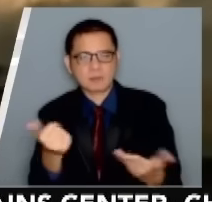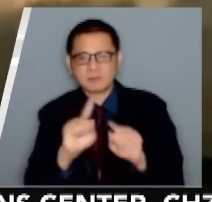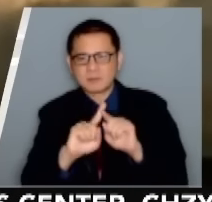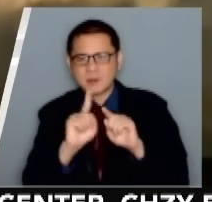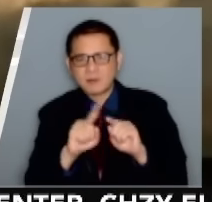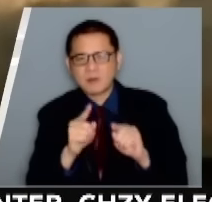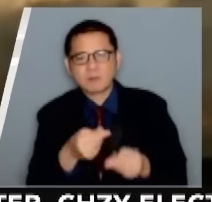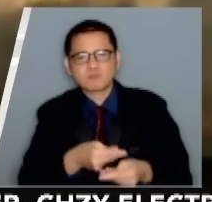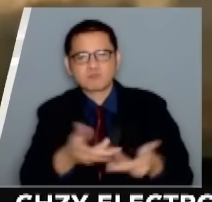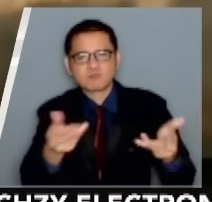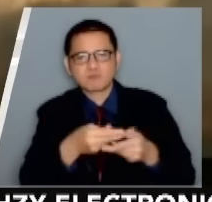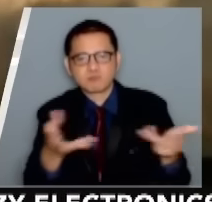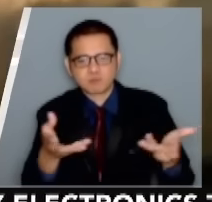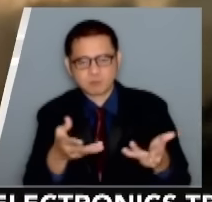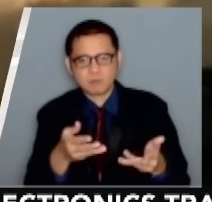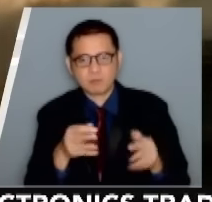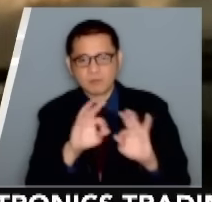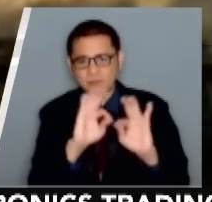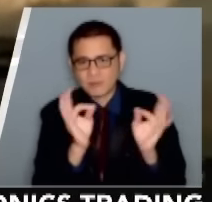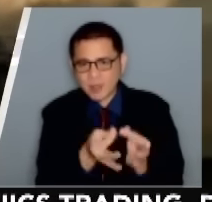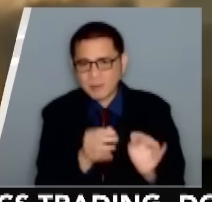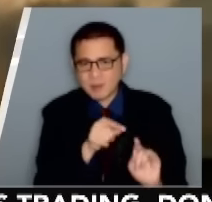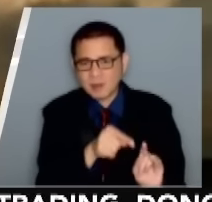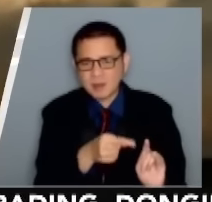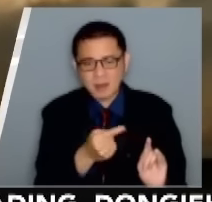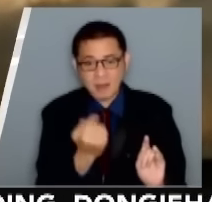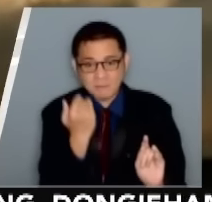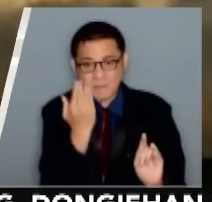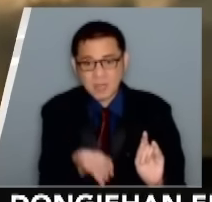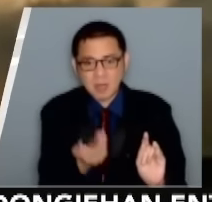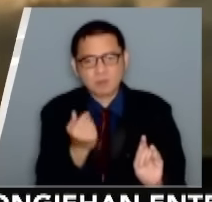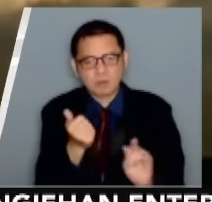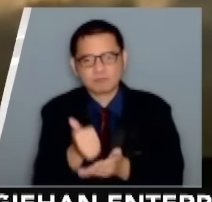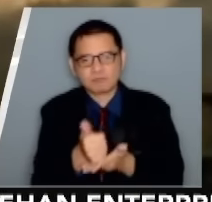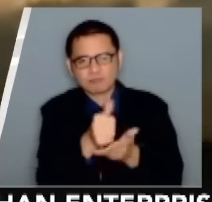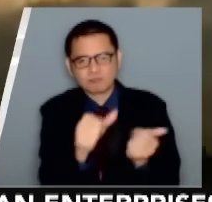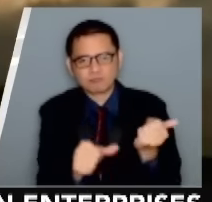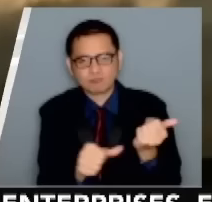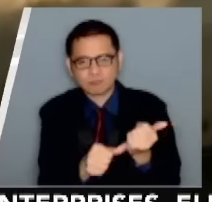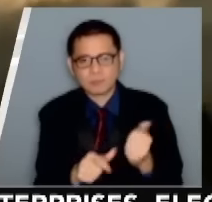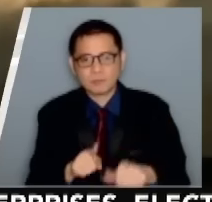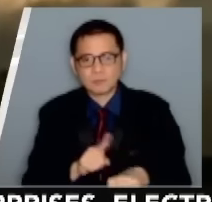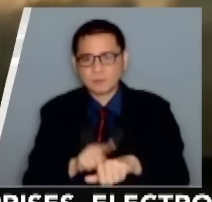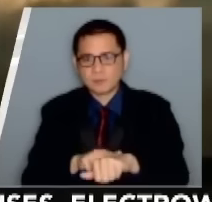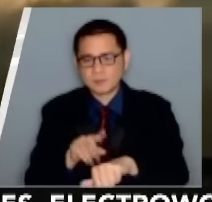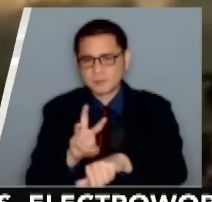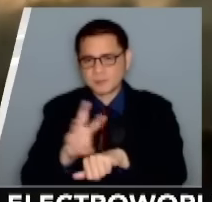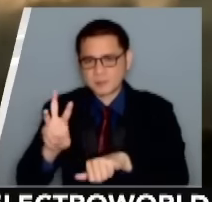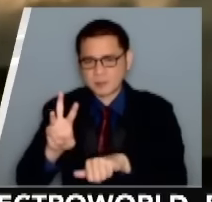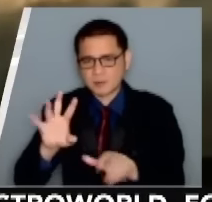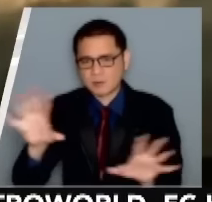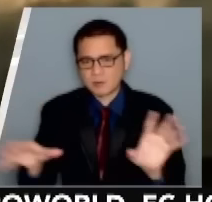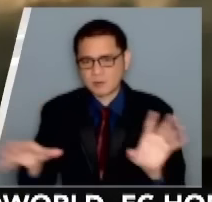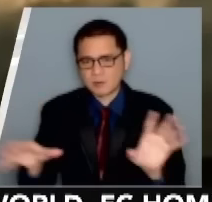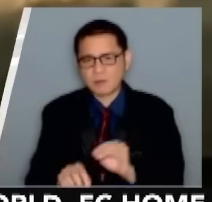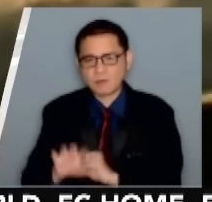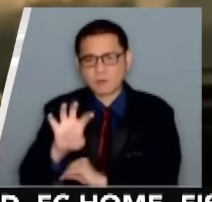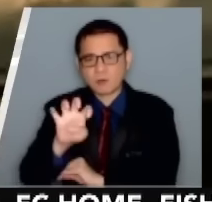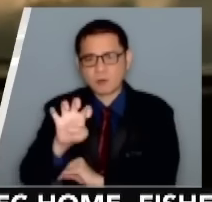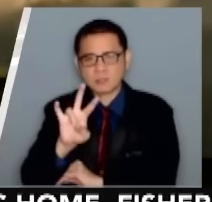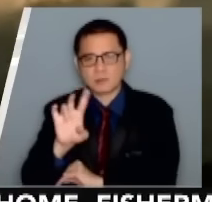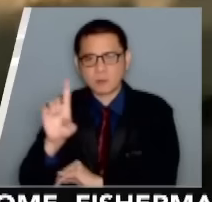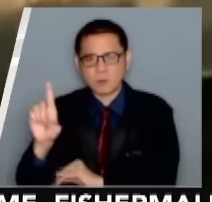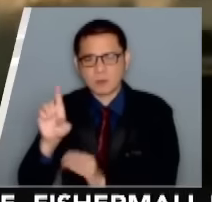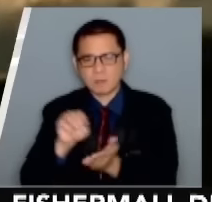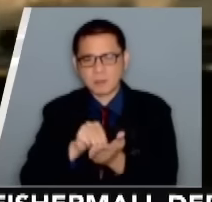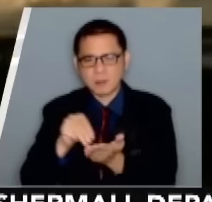kaanak ng mga casualty. Samantala, as of 6 p.m, umabot na sa 471 million pesos ang danyo sa